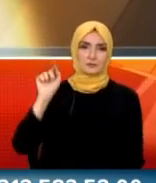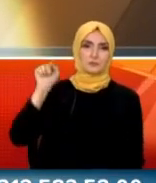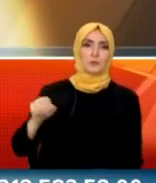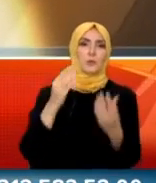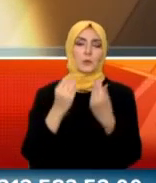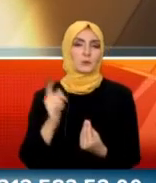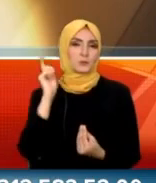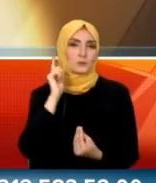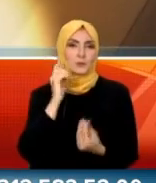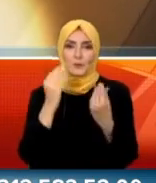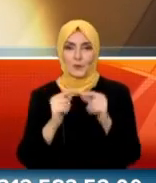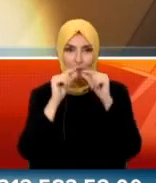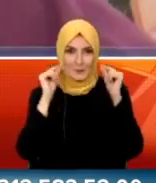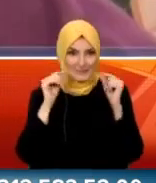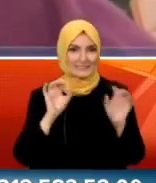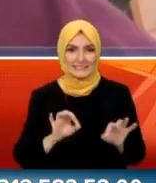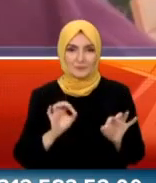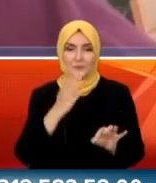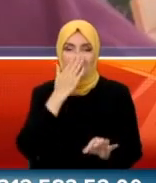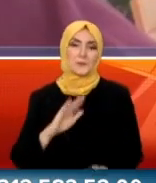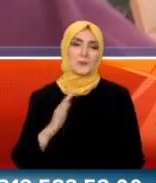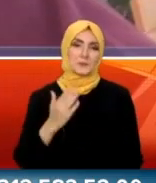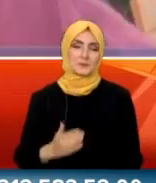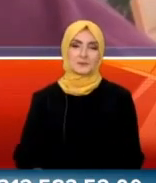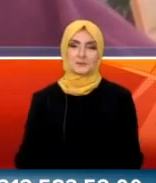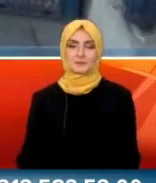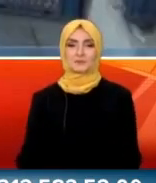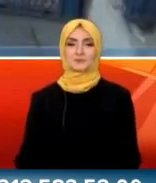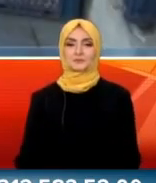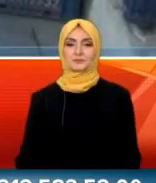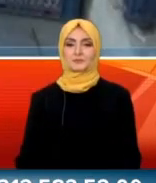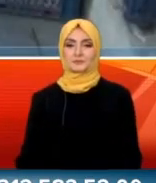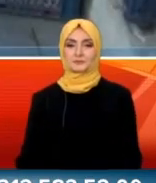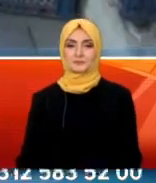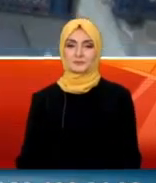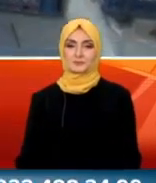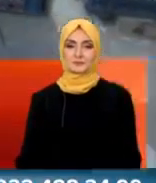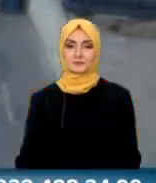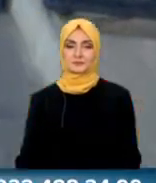getiren o bıyıkların yerinde şimdi yeller esiyor. Bıyıkları artık ihtiyarladım, ondan kestim.